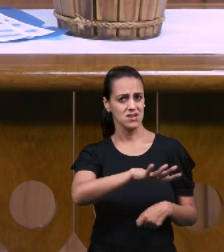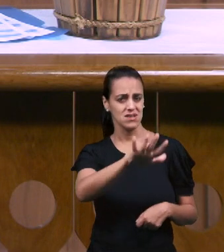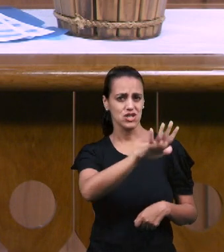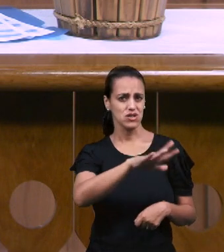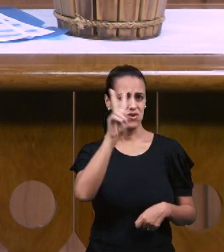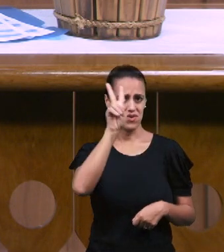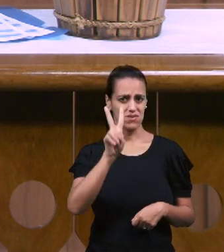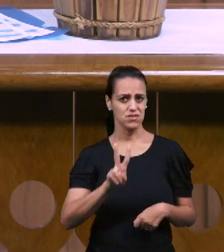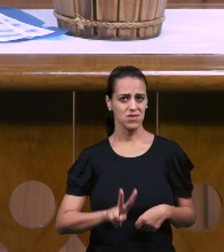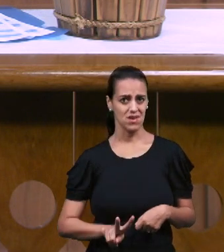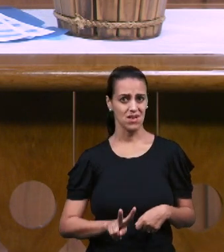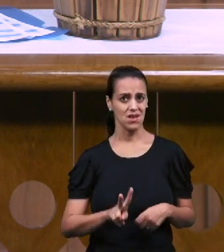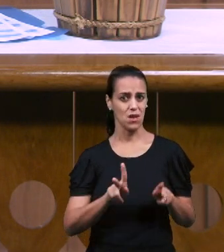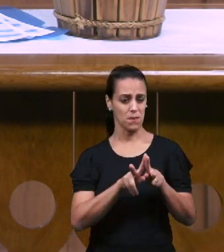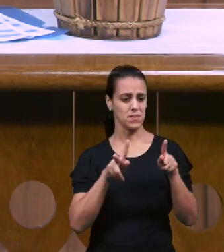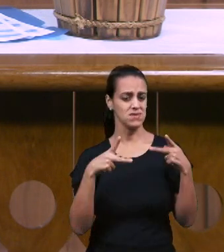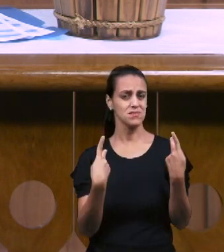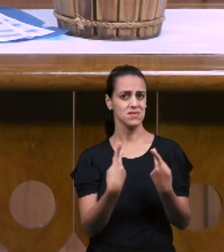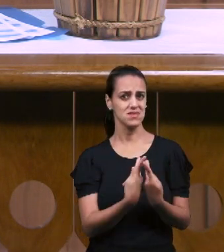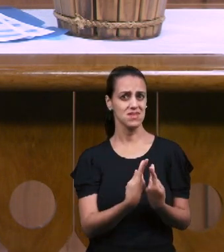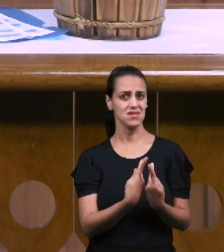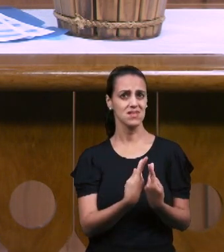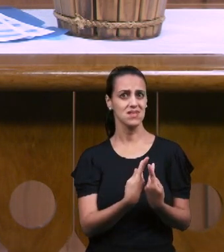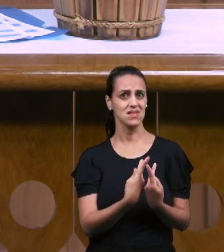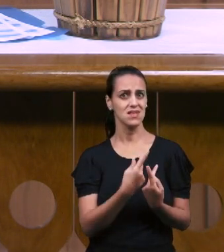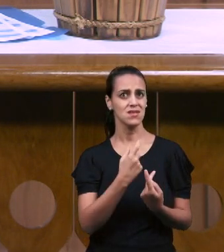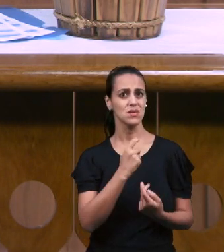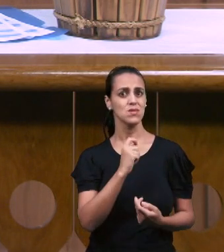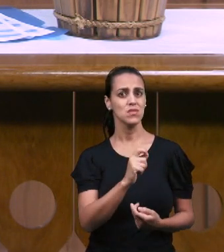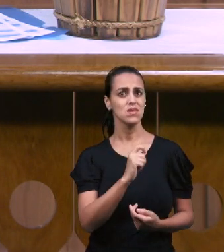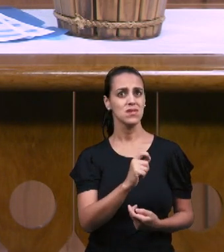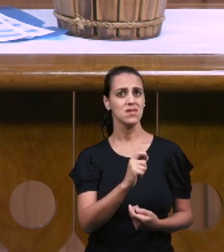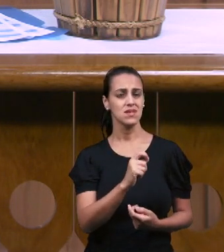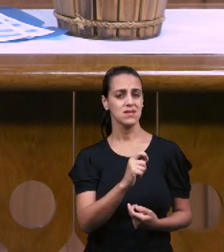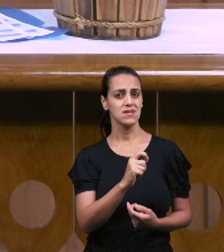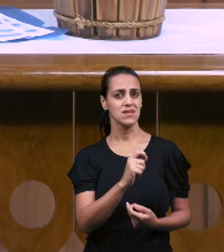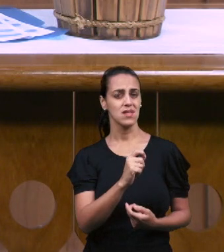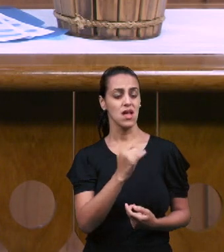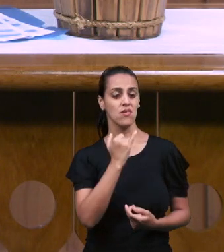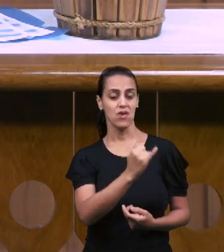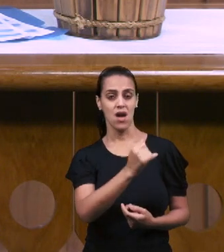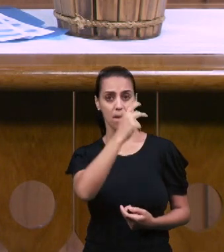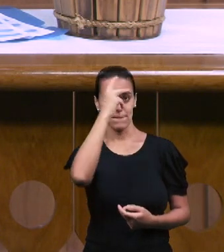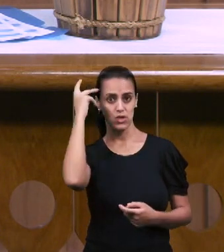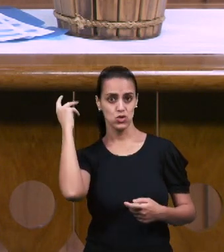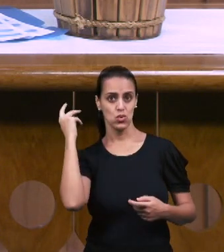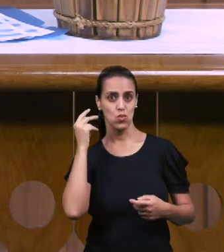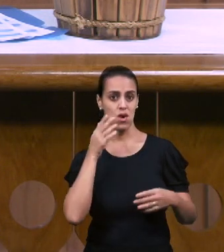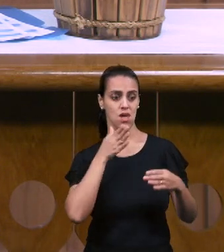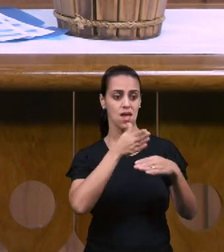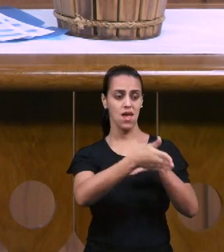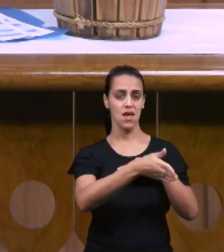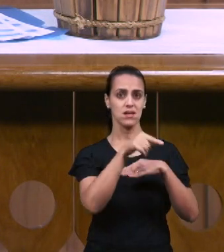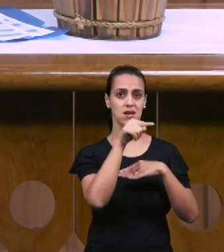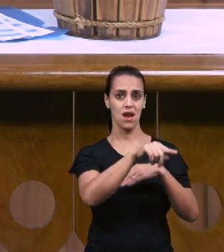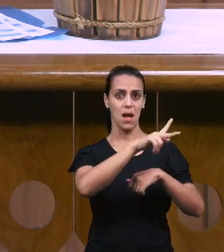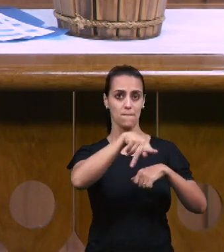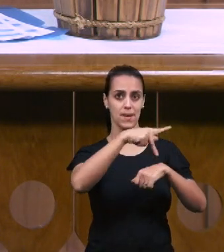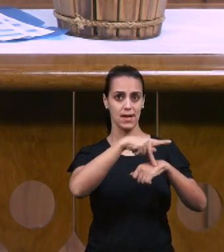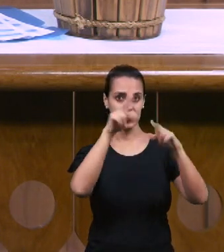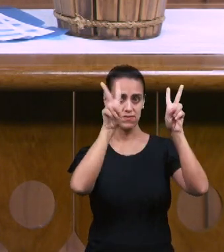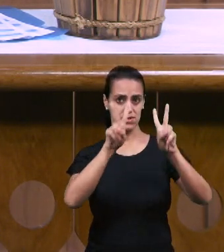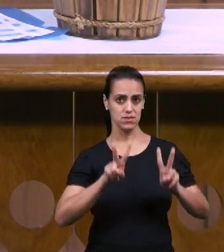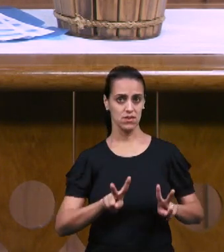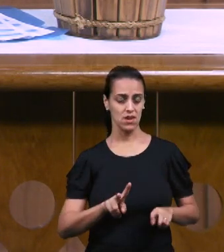les régions de Boa Vista, les églises qui sont là-bas à côté, le presbytère a déterminé que les frères et sœurs qui croisent